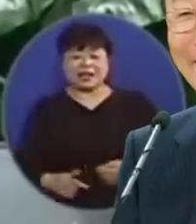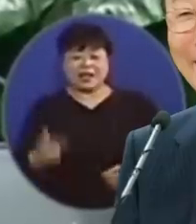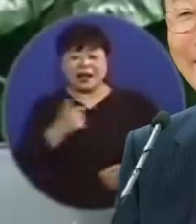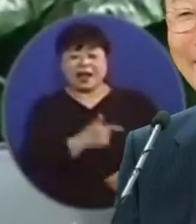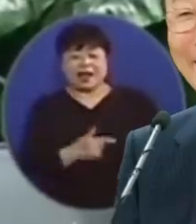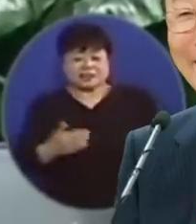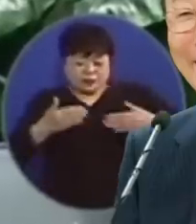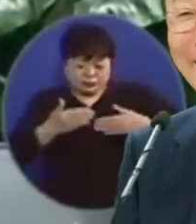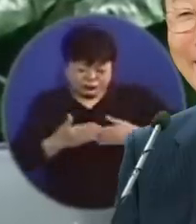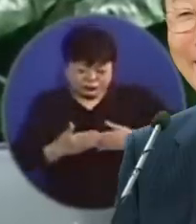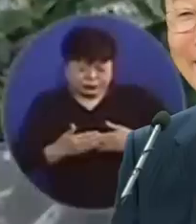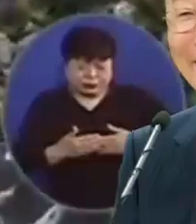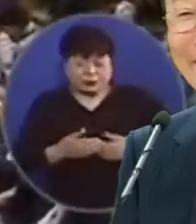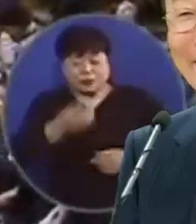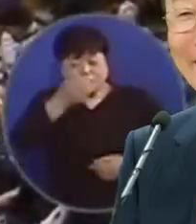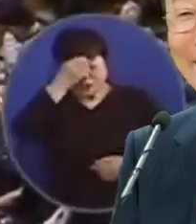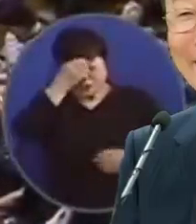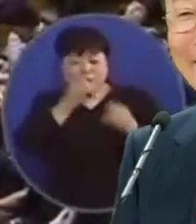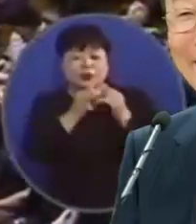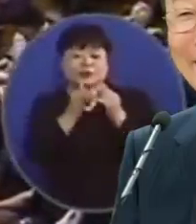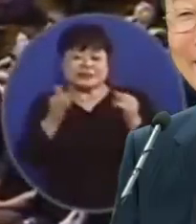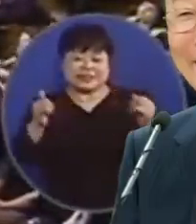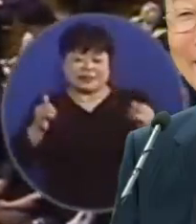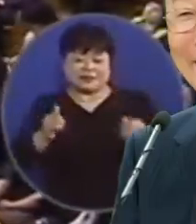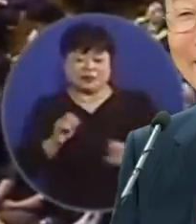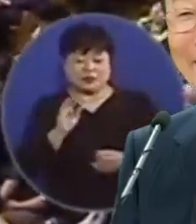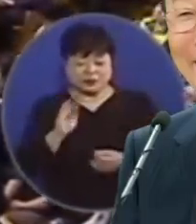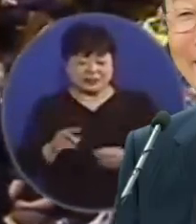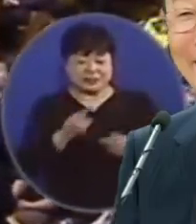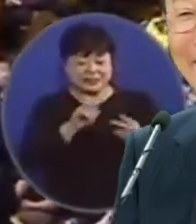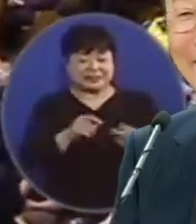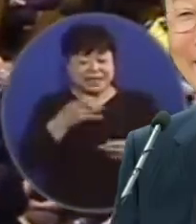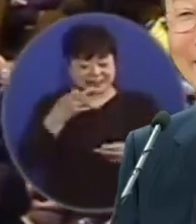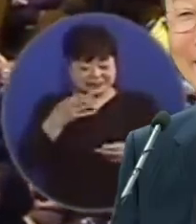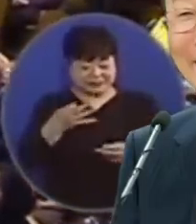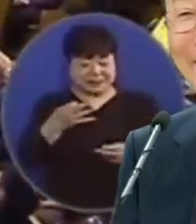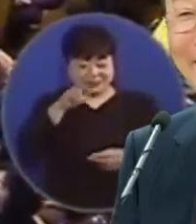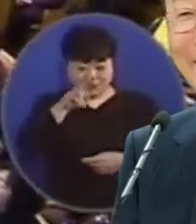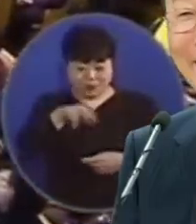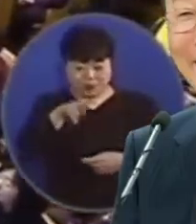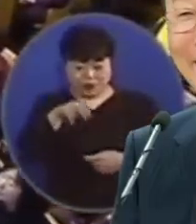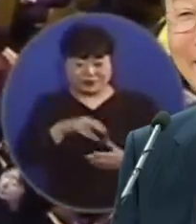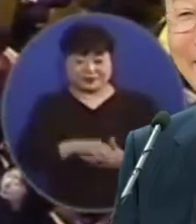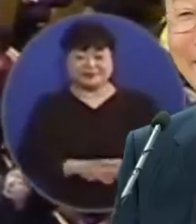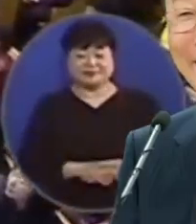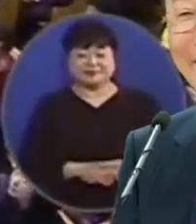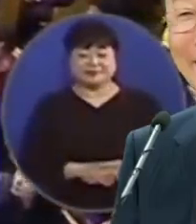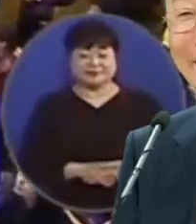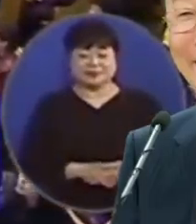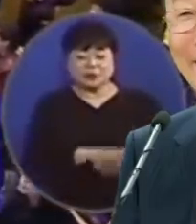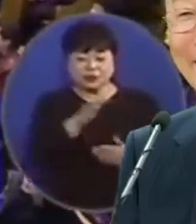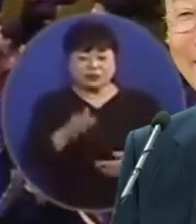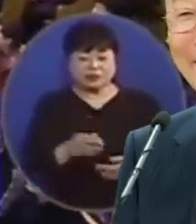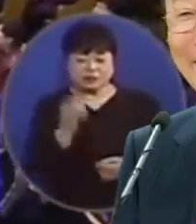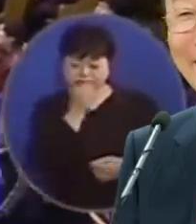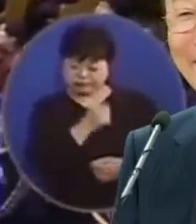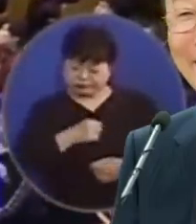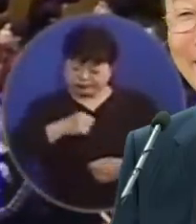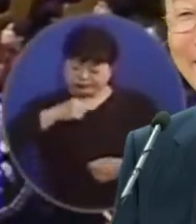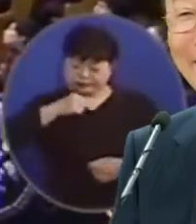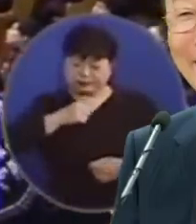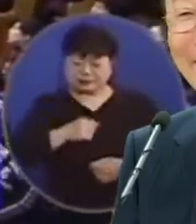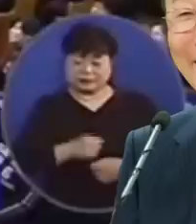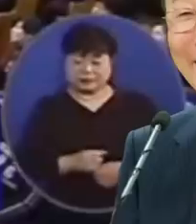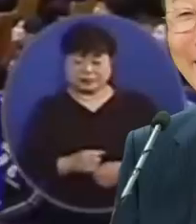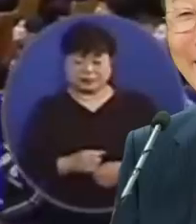우리 그리스도인 것입니다. 골로새서 2장 14절로 15절 우리 다 같이 한번 읽어보십시다. 우리를 거스르고